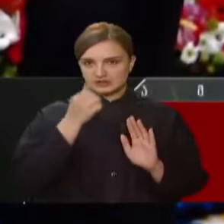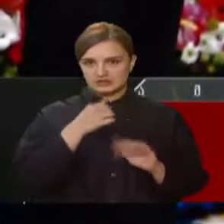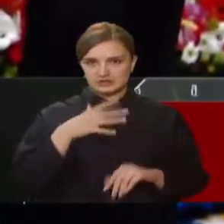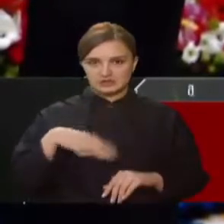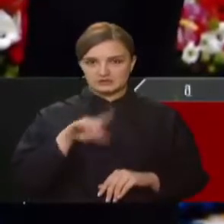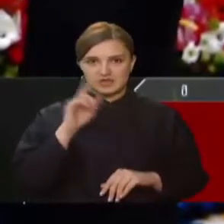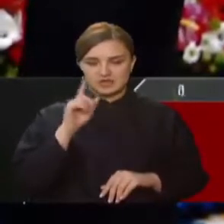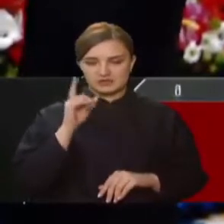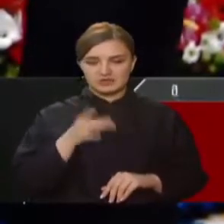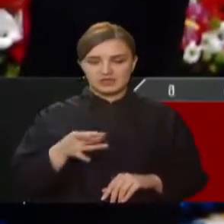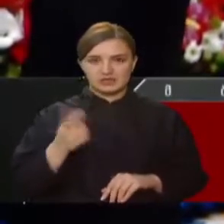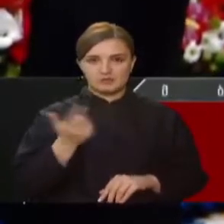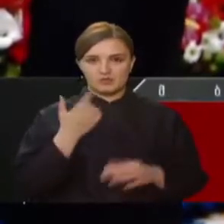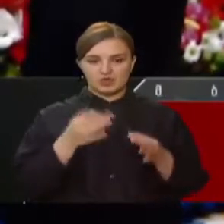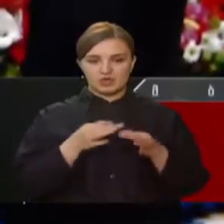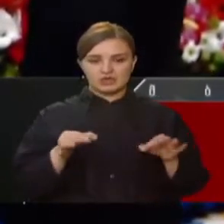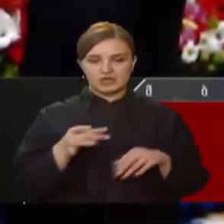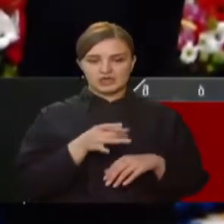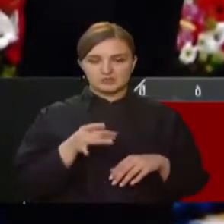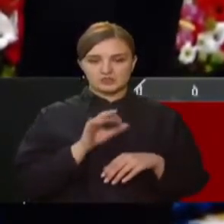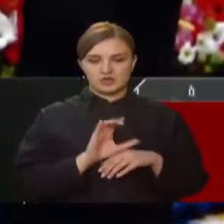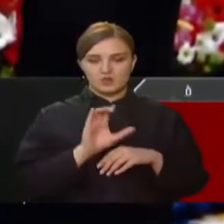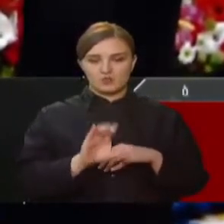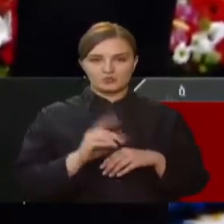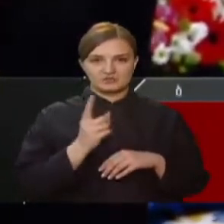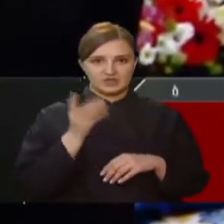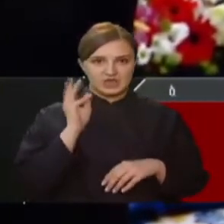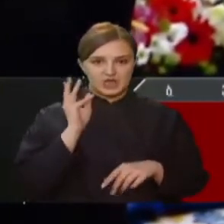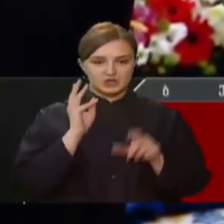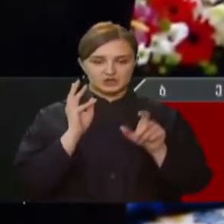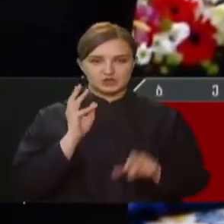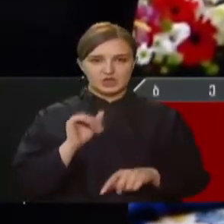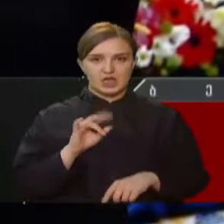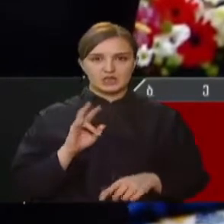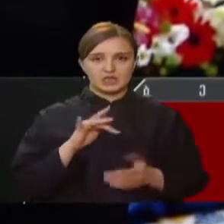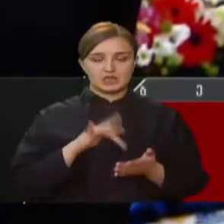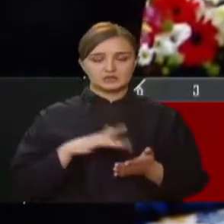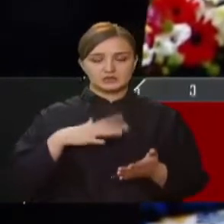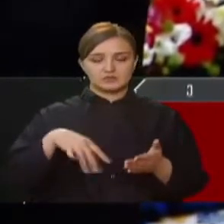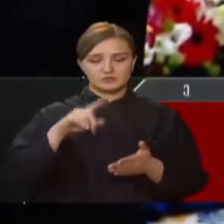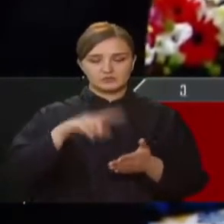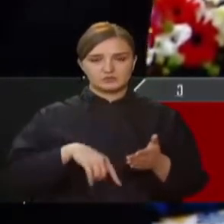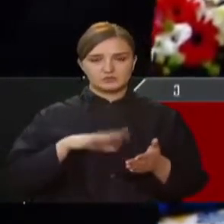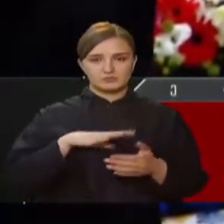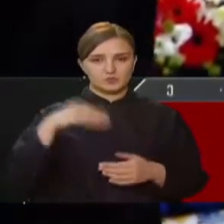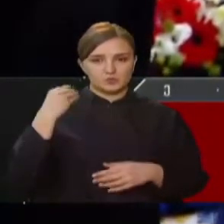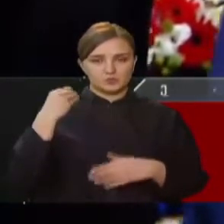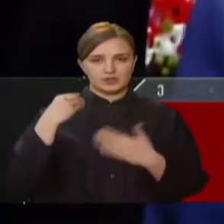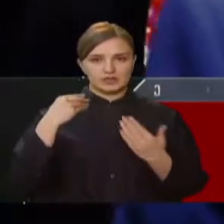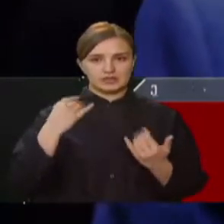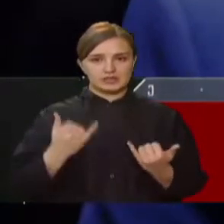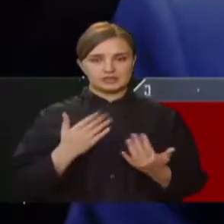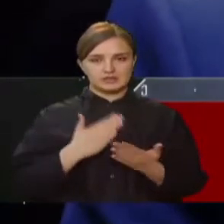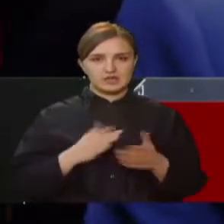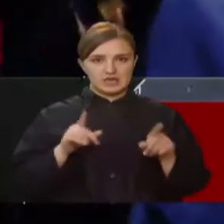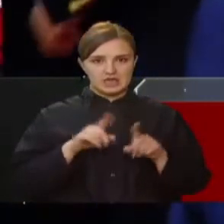ახალგაზრდა დემოკრატიულმა რესპუბლიკამ გამოაგზავნა პირველი ელჩი ანკარაში. საქართველოს ჰქონდა რწმენადან ნდობა თურქეთის მომავლის მიმართ. დღეს ჩვენ